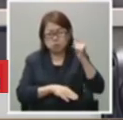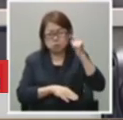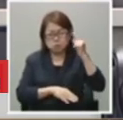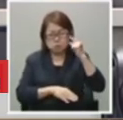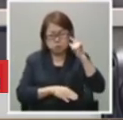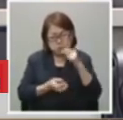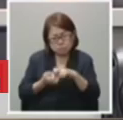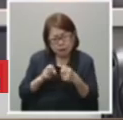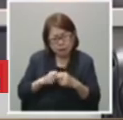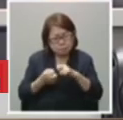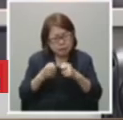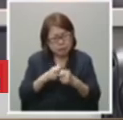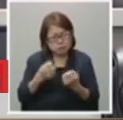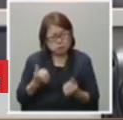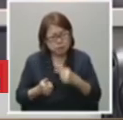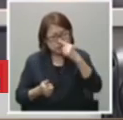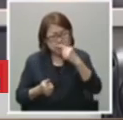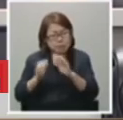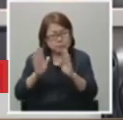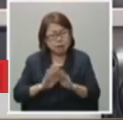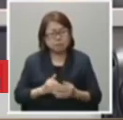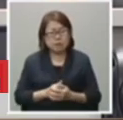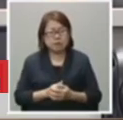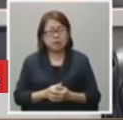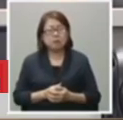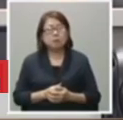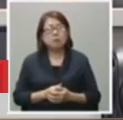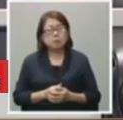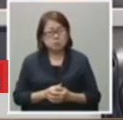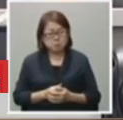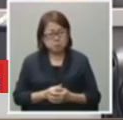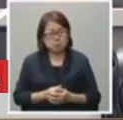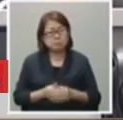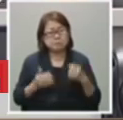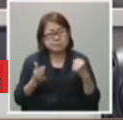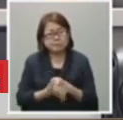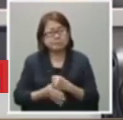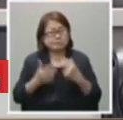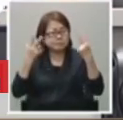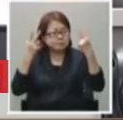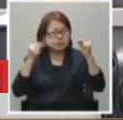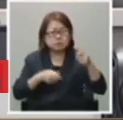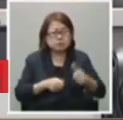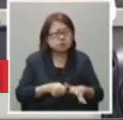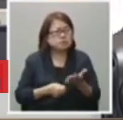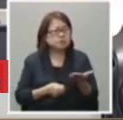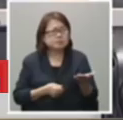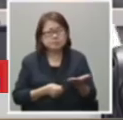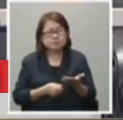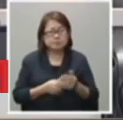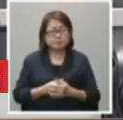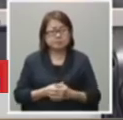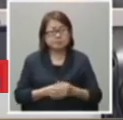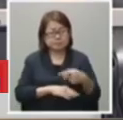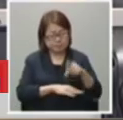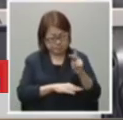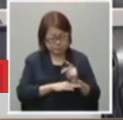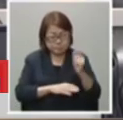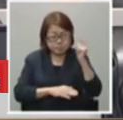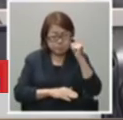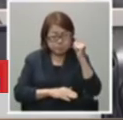าประเทศเป็นอย่างไรโอ้โหเสียดายท่านนายกรัฐมนตรีไม่อยู่ท่านประธานรู้ไ